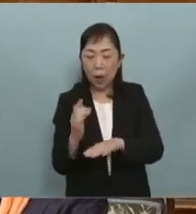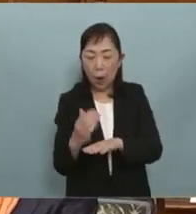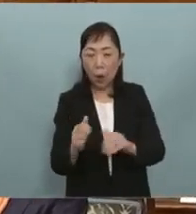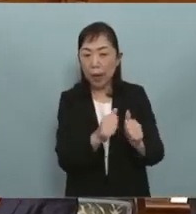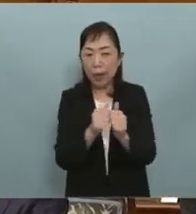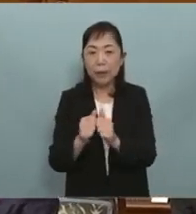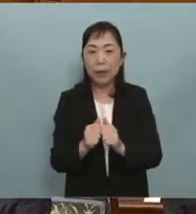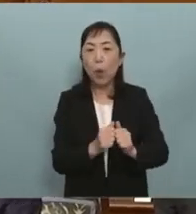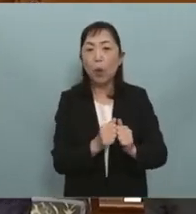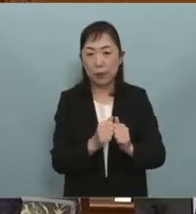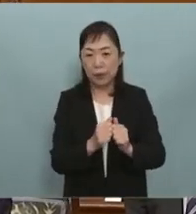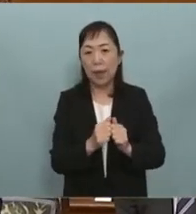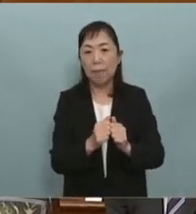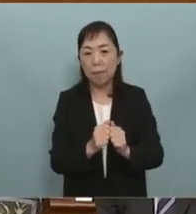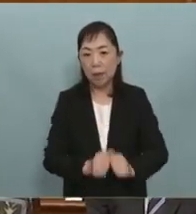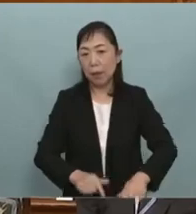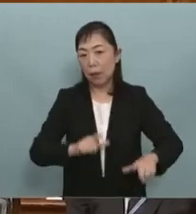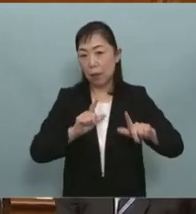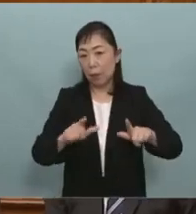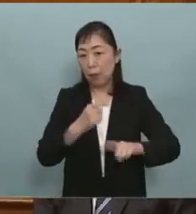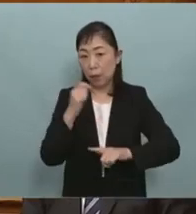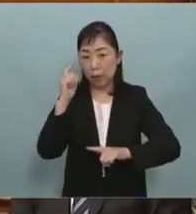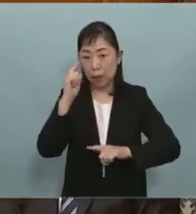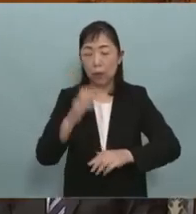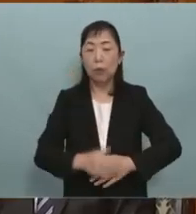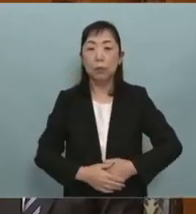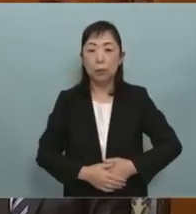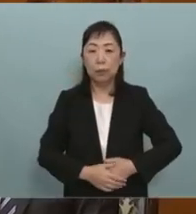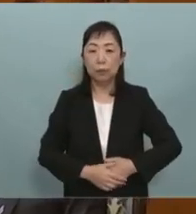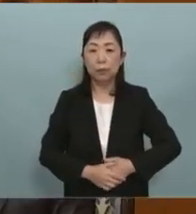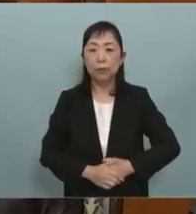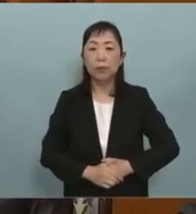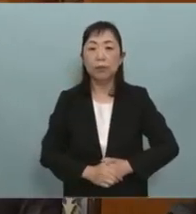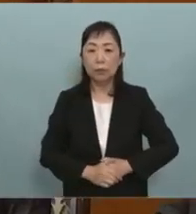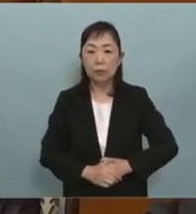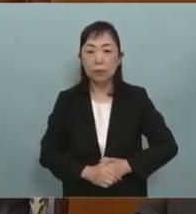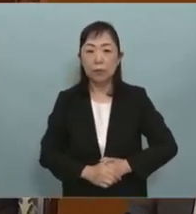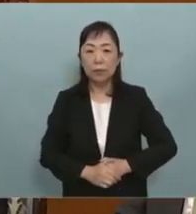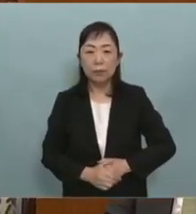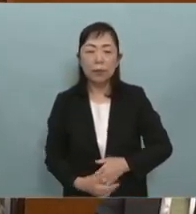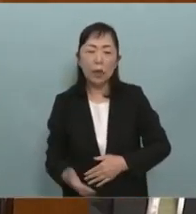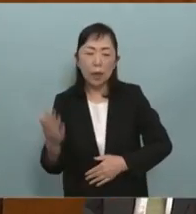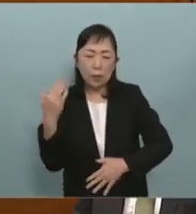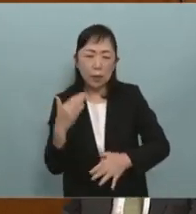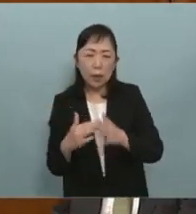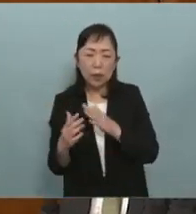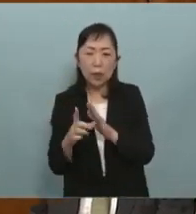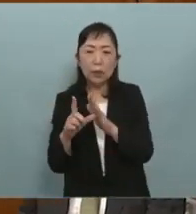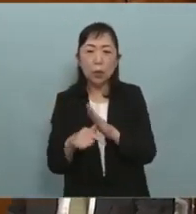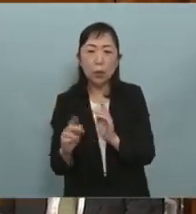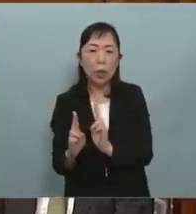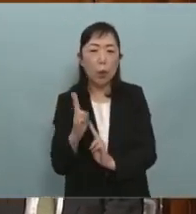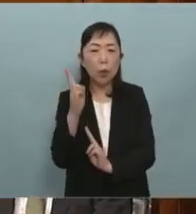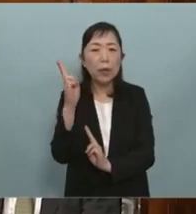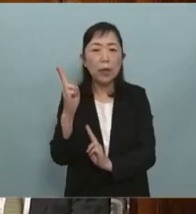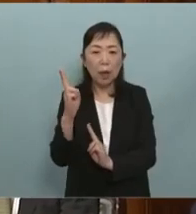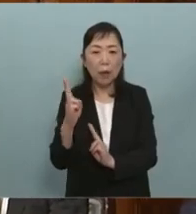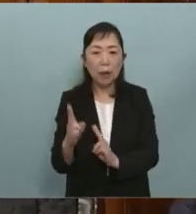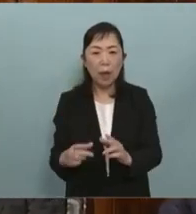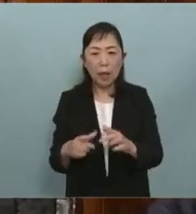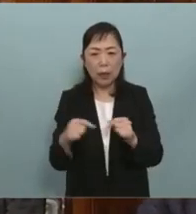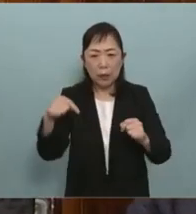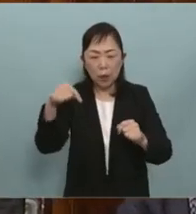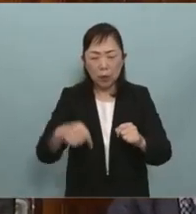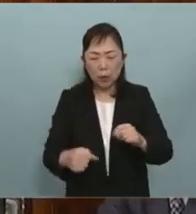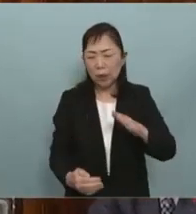提案を売るものといたします先の対戦中沖縄では国内最大